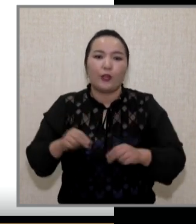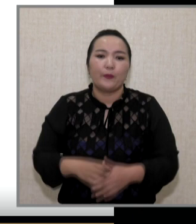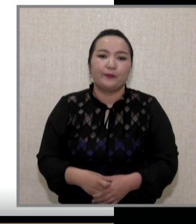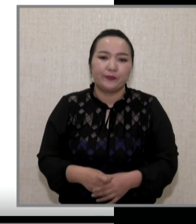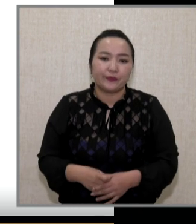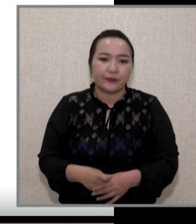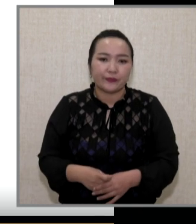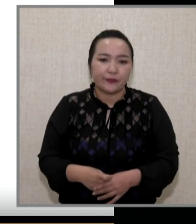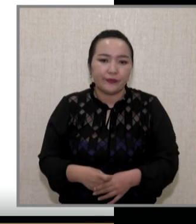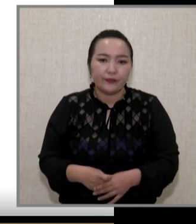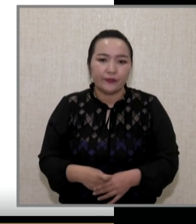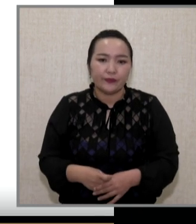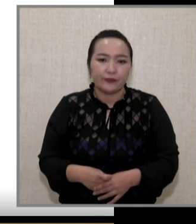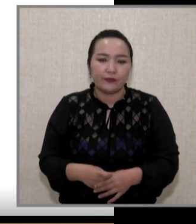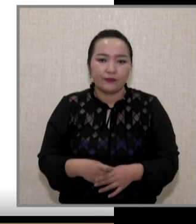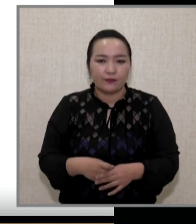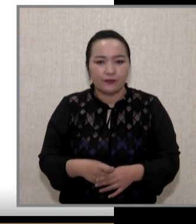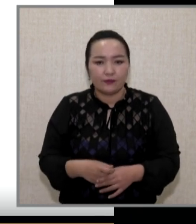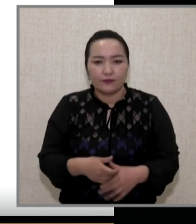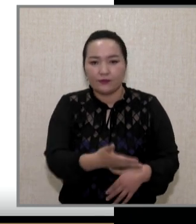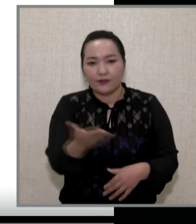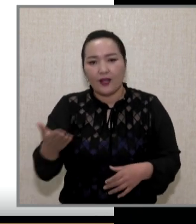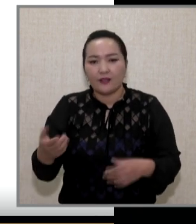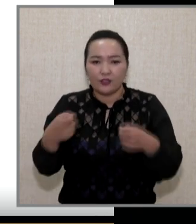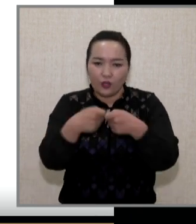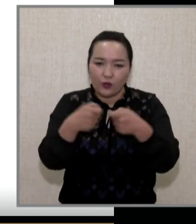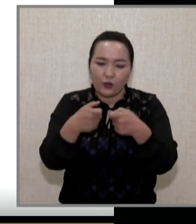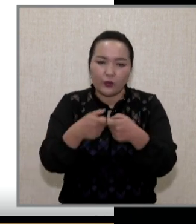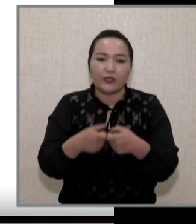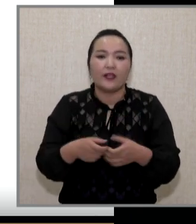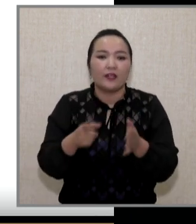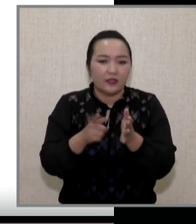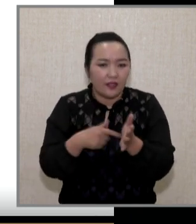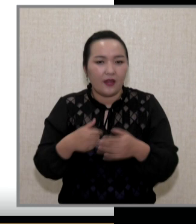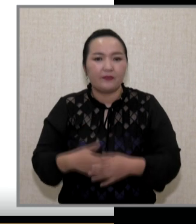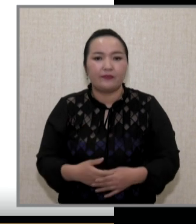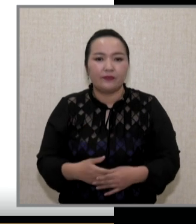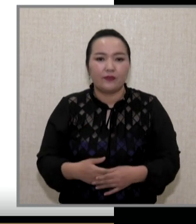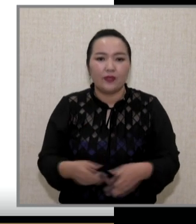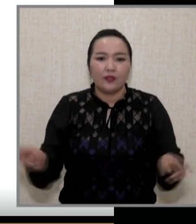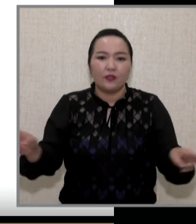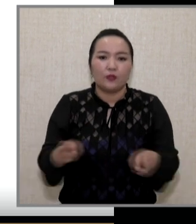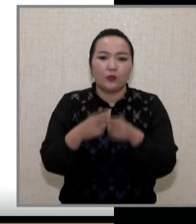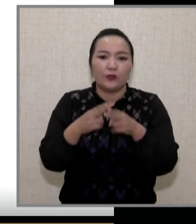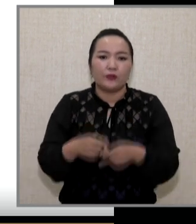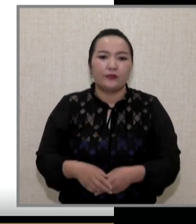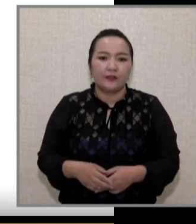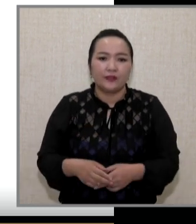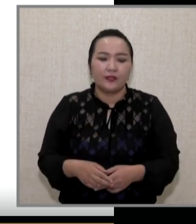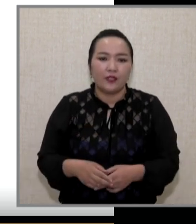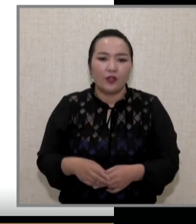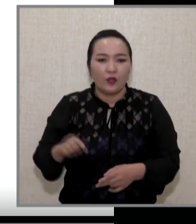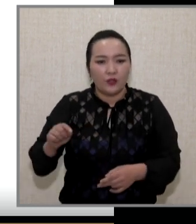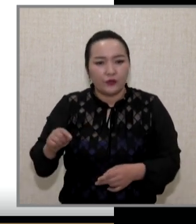уудаг. За ингээд хүнсээ тохируулан хэрэглэх нь та бүхний маань бие махбодд хэрэгтэй болохыг энэ зүйлээс харлаа.